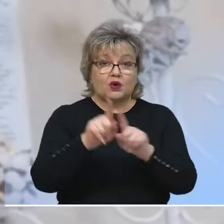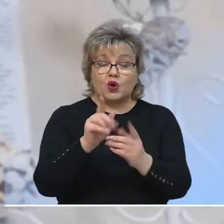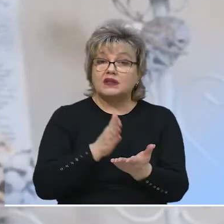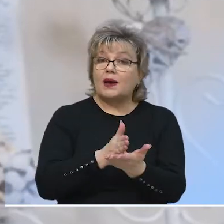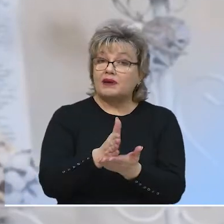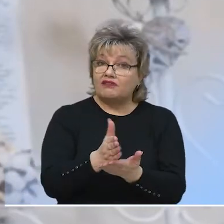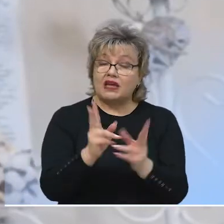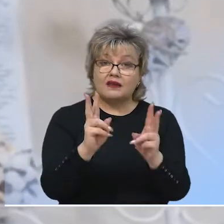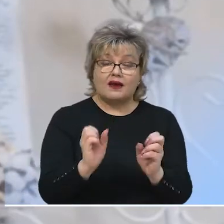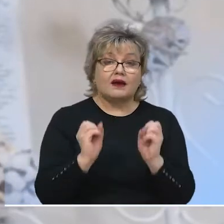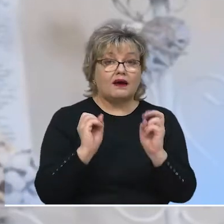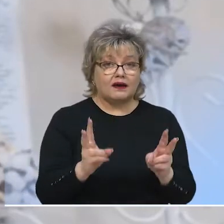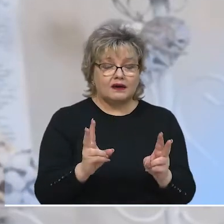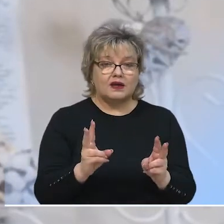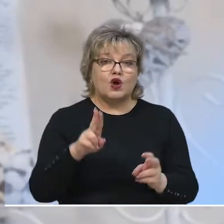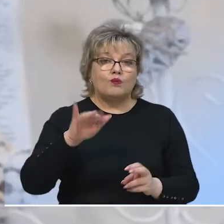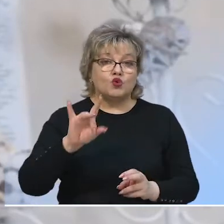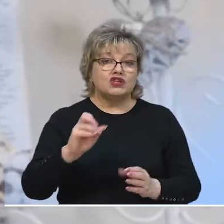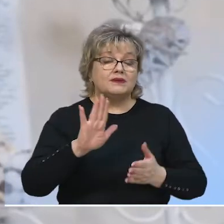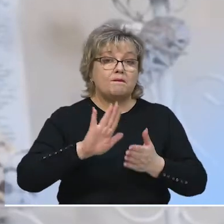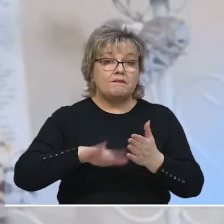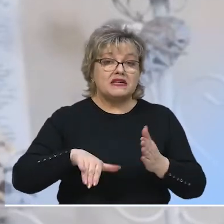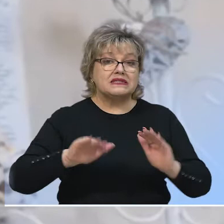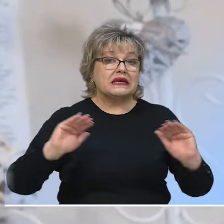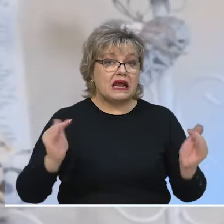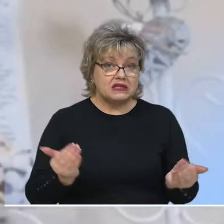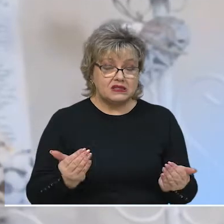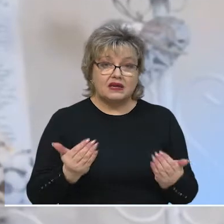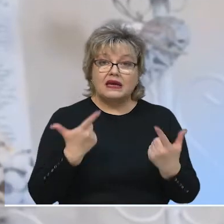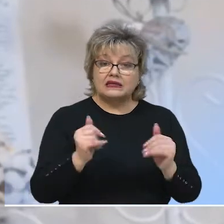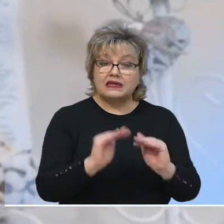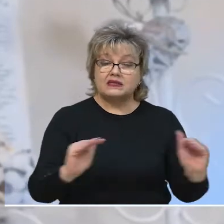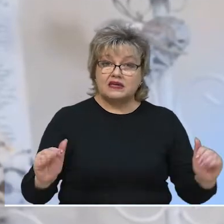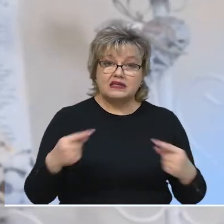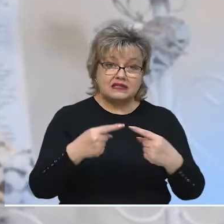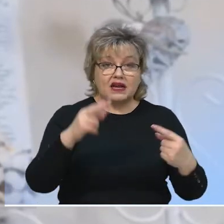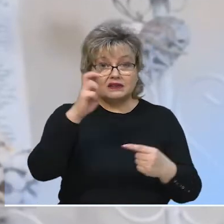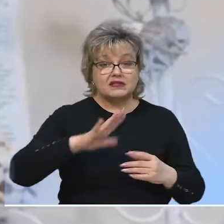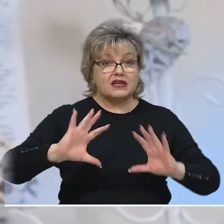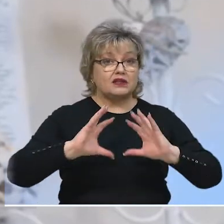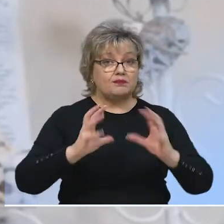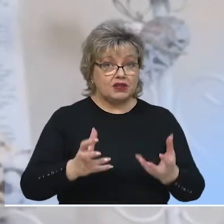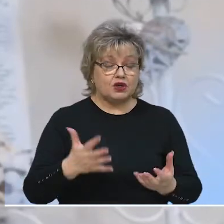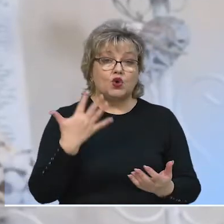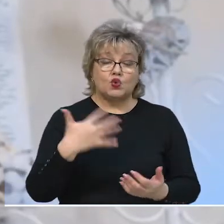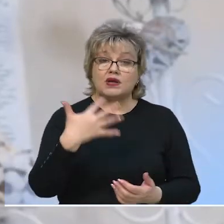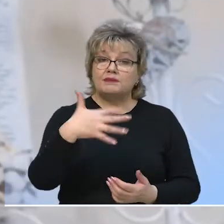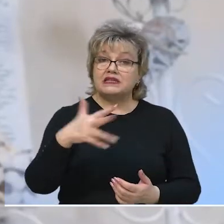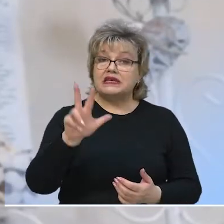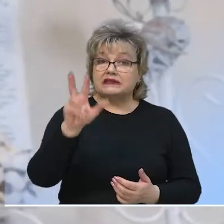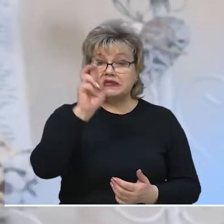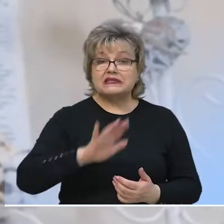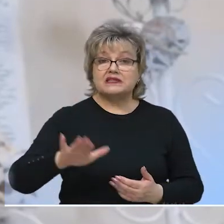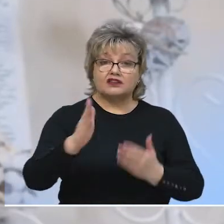направление, как «Пушкин без границ», и где дети из разных стран мира, на сегодняшний день это уже 53